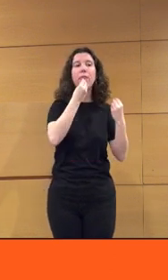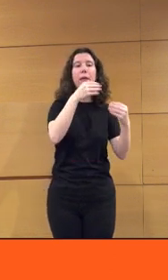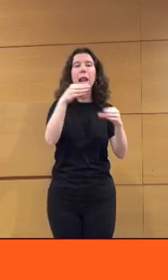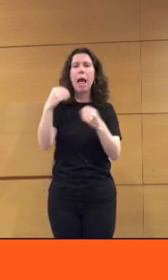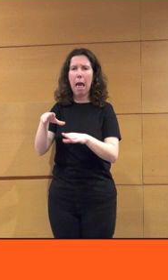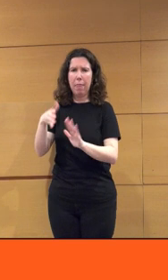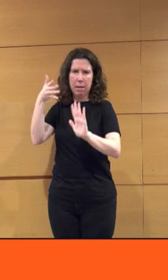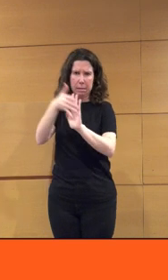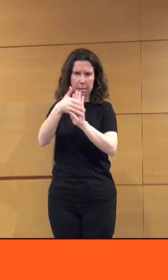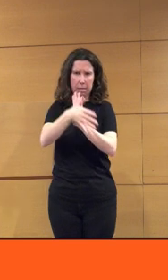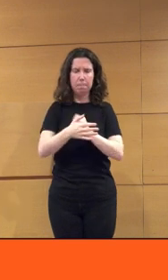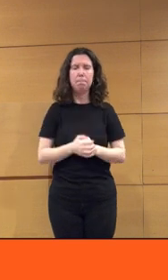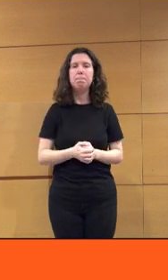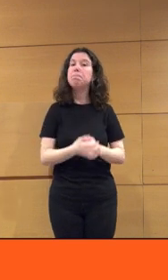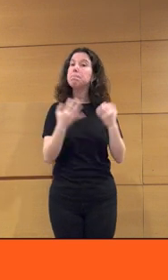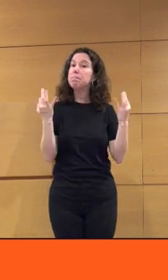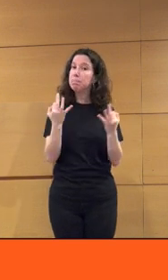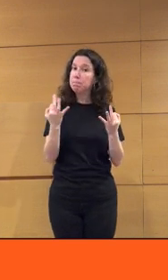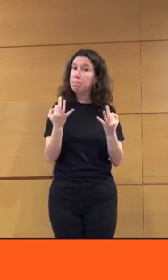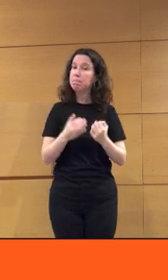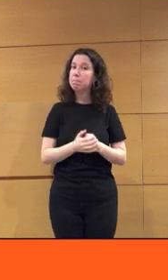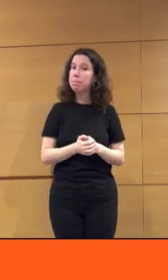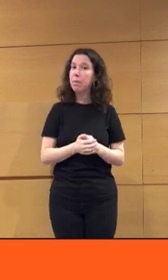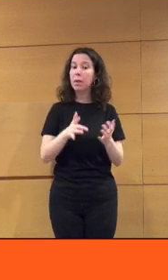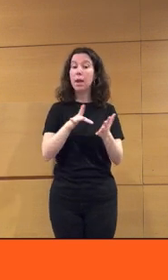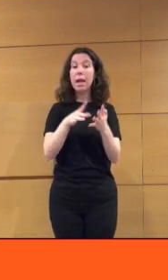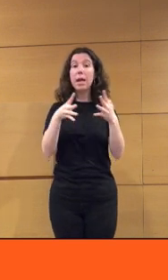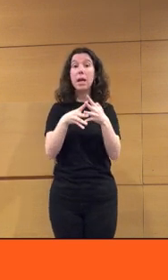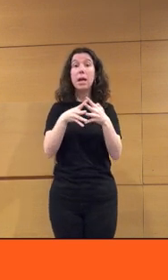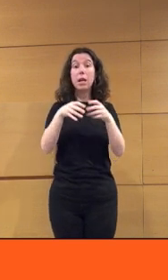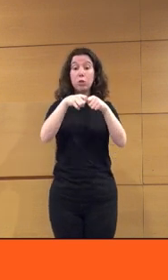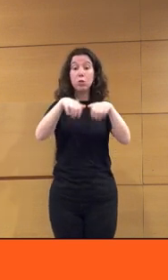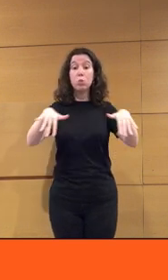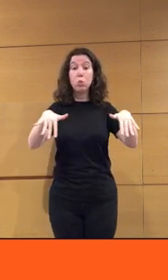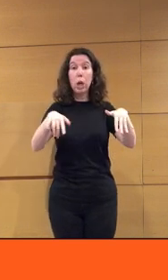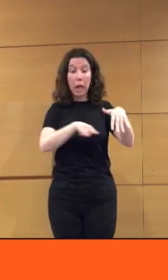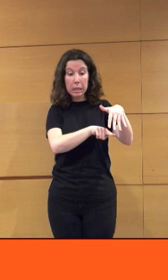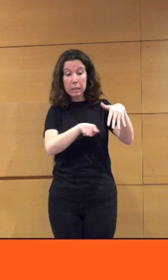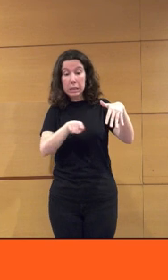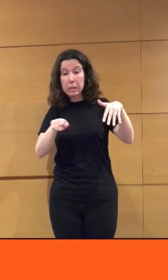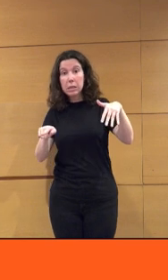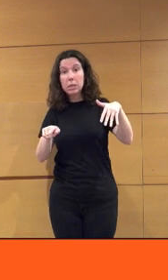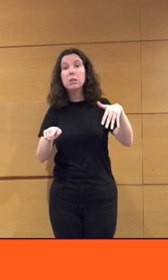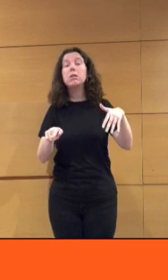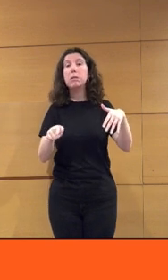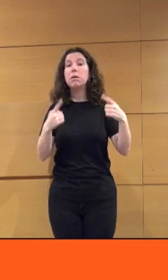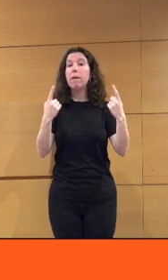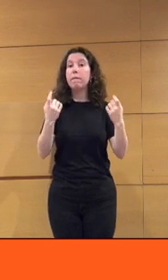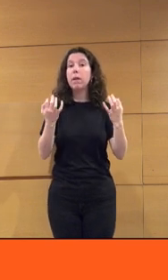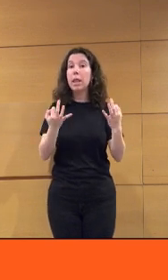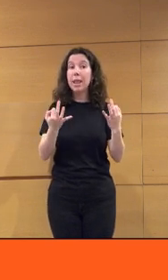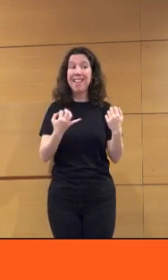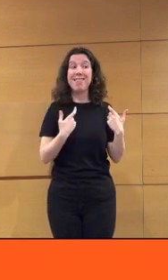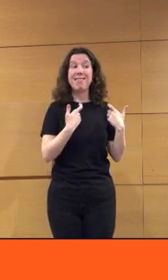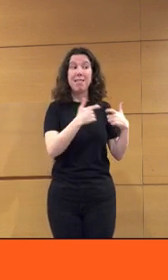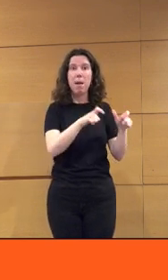URAs delegades són aquelles estructures que han de constituir els departaments